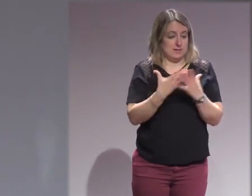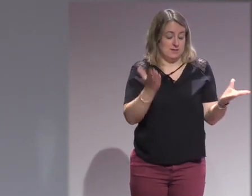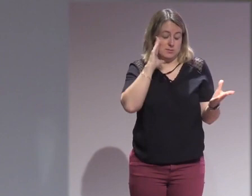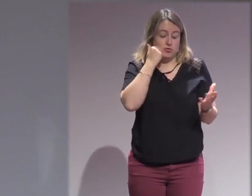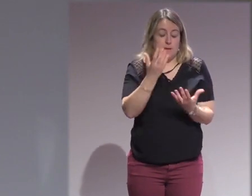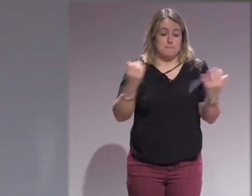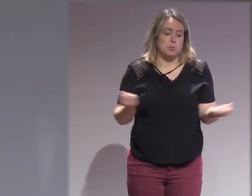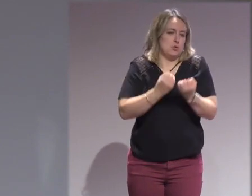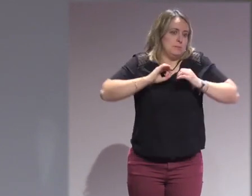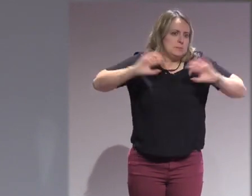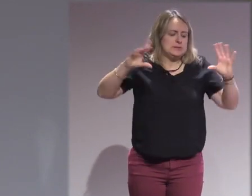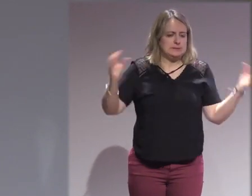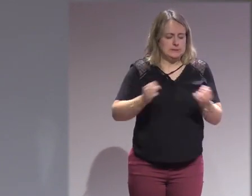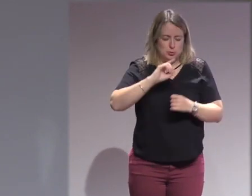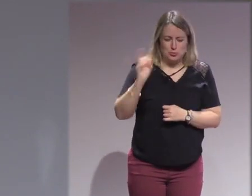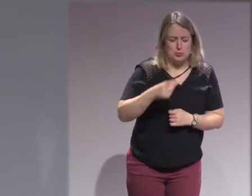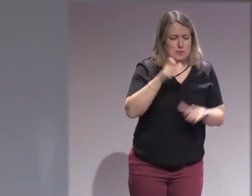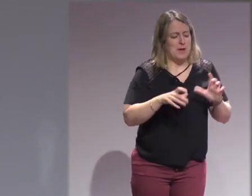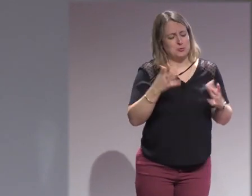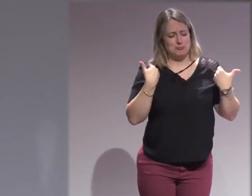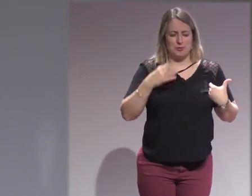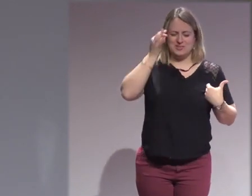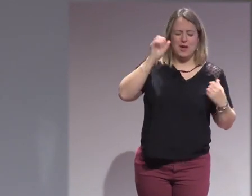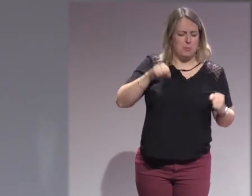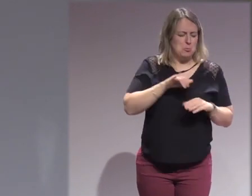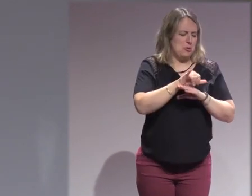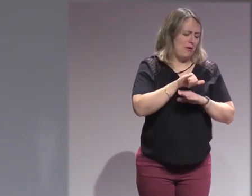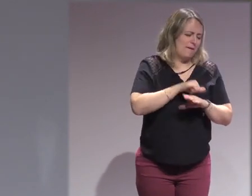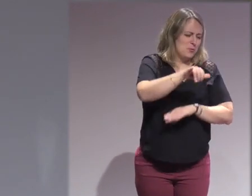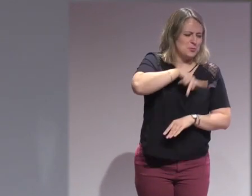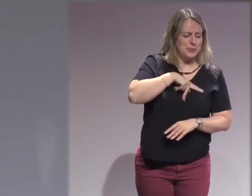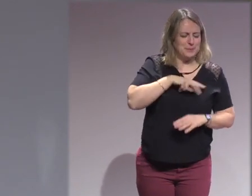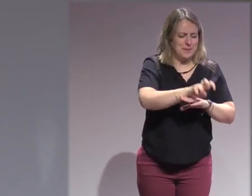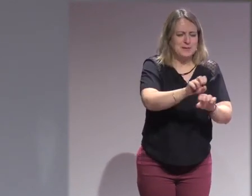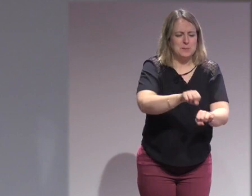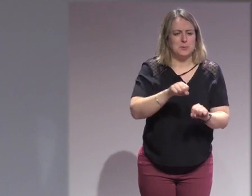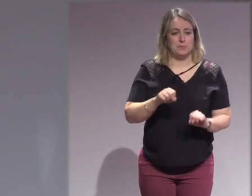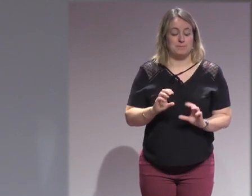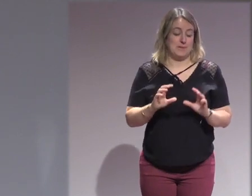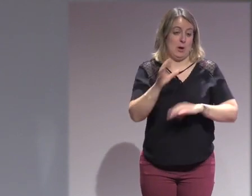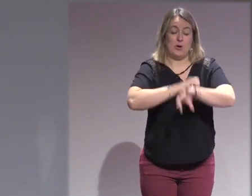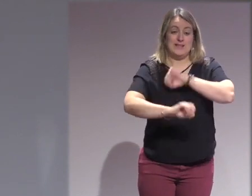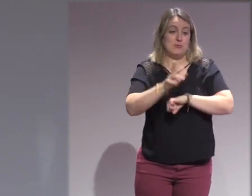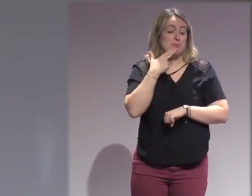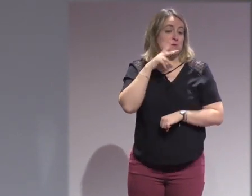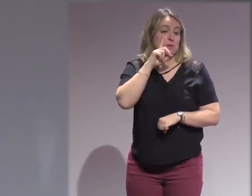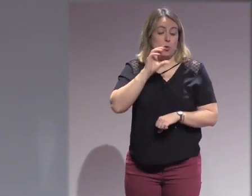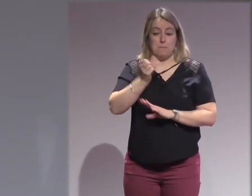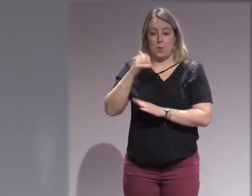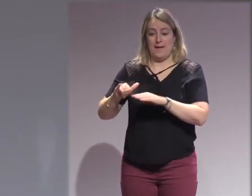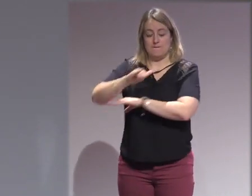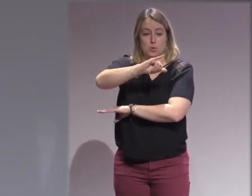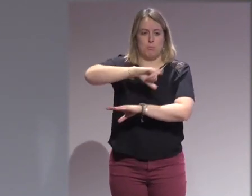etc., on prête son avion en tant que star. Et en fait, comme c'est très mal organisé, bah, le premier avion se crache. Et donc cette opération